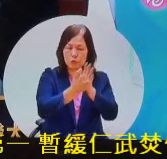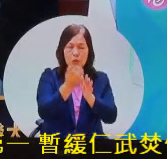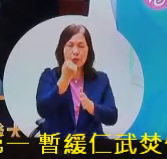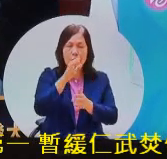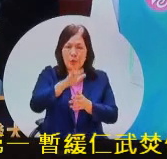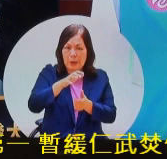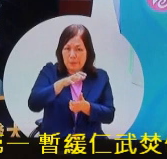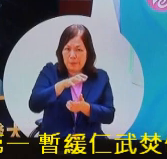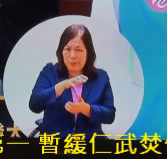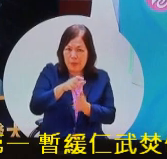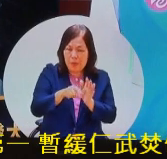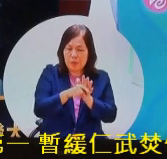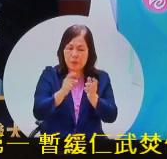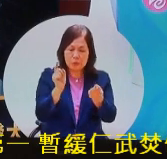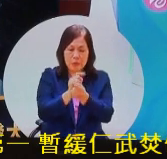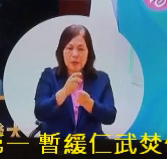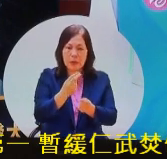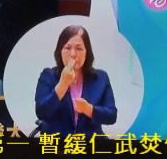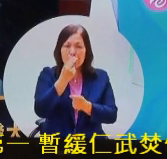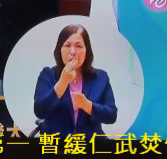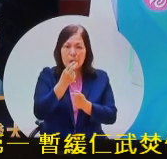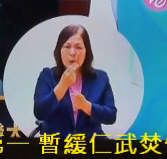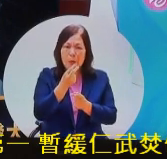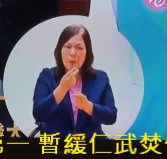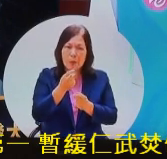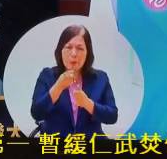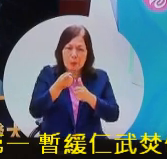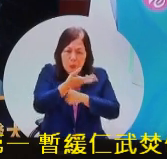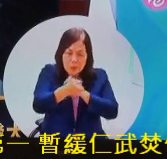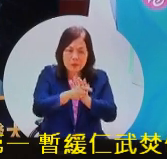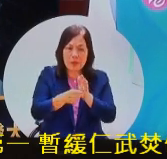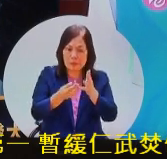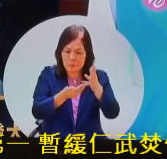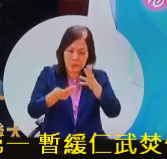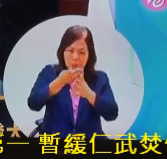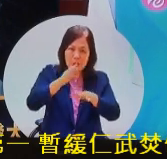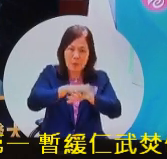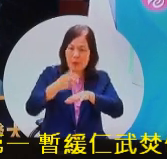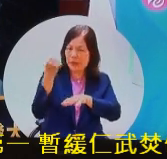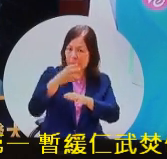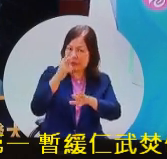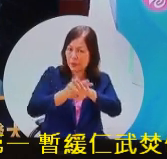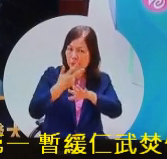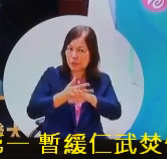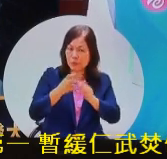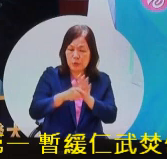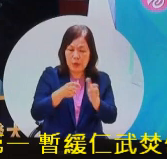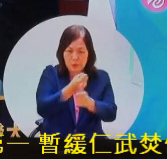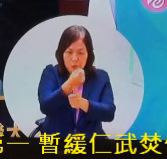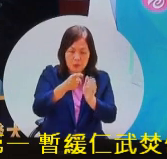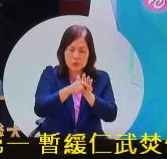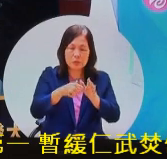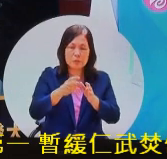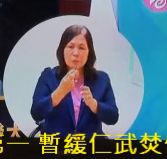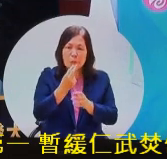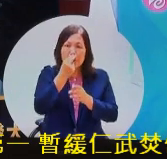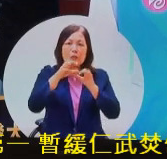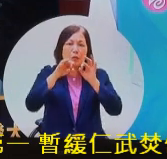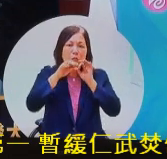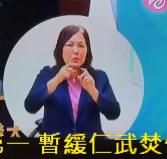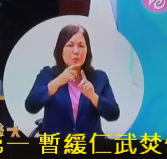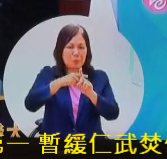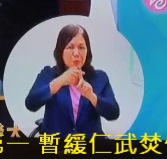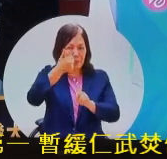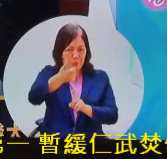提升空气污染的控制，依靠新的技术来提升高雄空气品质。那四个议员